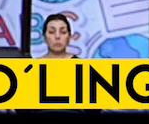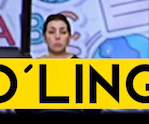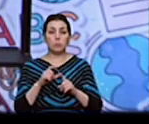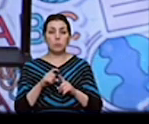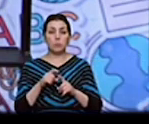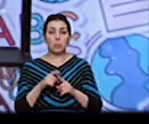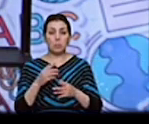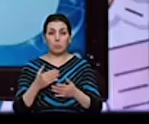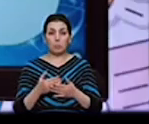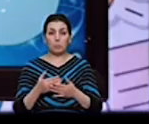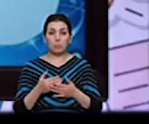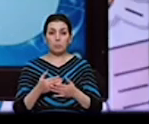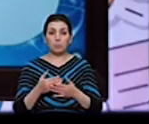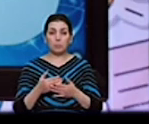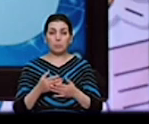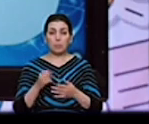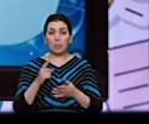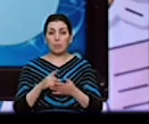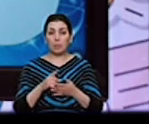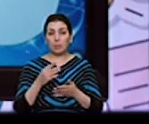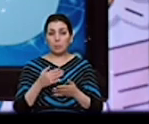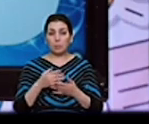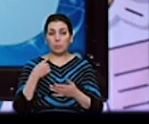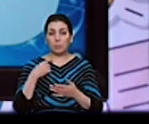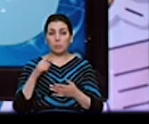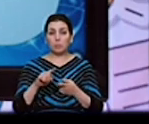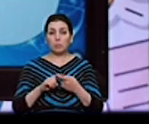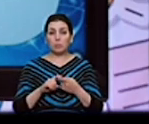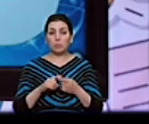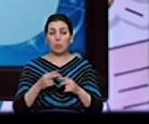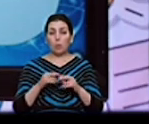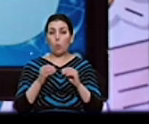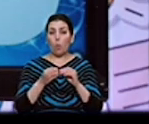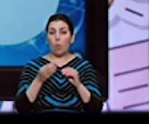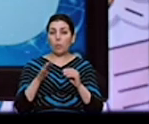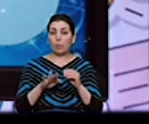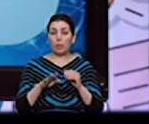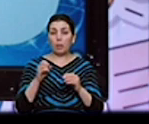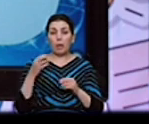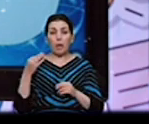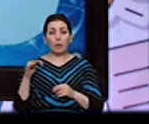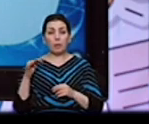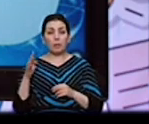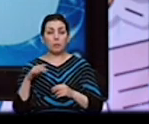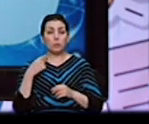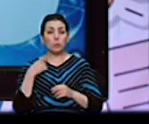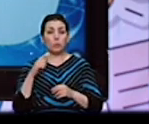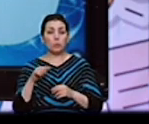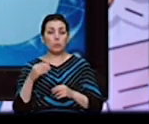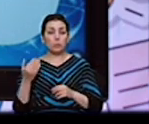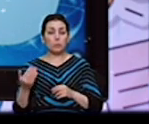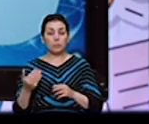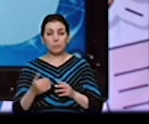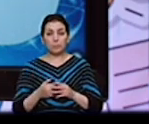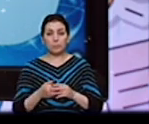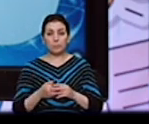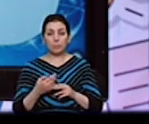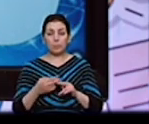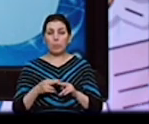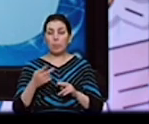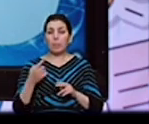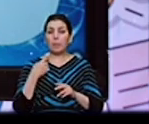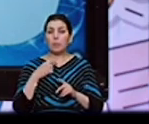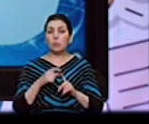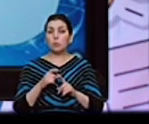so'zlar bormi? Albatta bor, to'g'rimi? Bular 10 ta hamda 40 ta so'zlari.